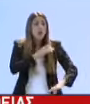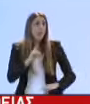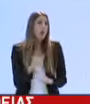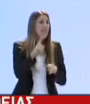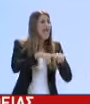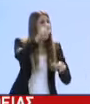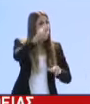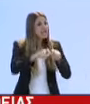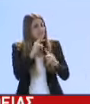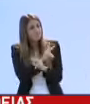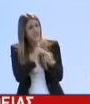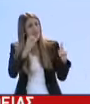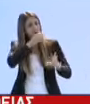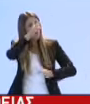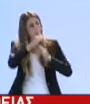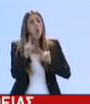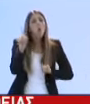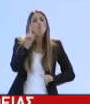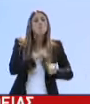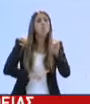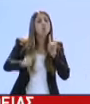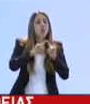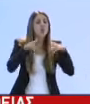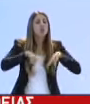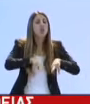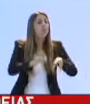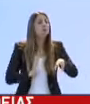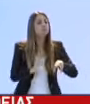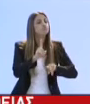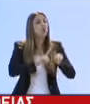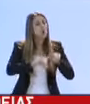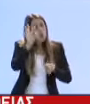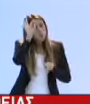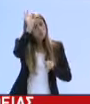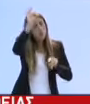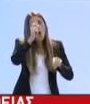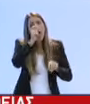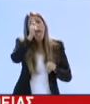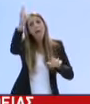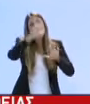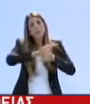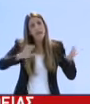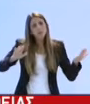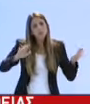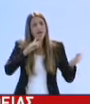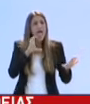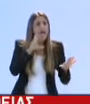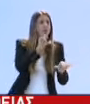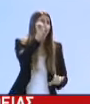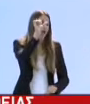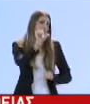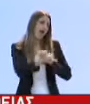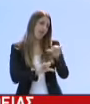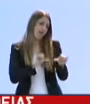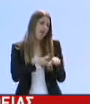Ελληνίδες και στους Έλληνες ξεκάθαρα ποιος είναι ο δρόμος που πορευόμαστε για να βάλουμε επιτέλους ένα τέλος στην ασφυξία,